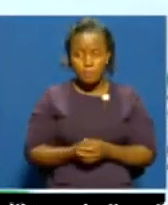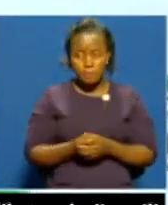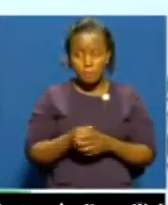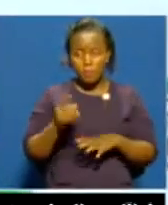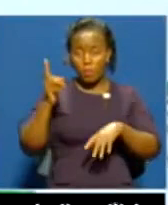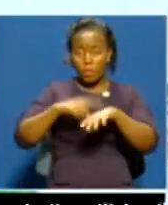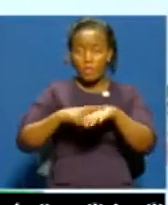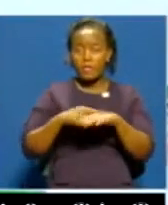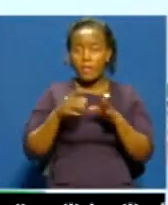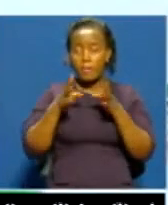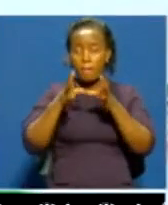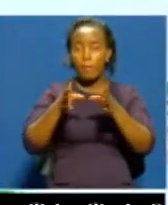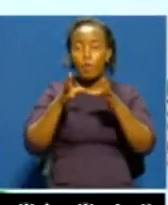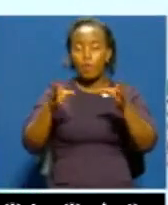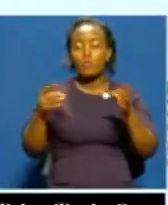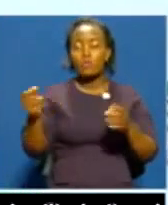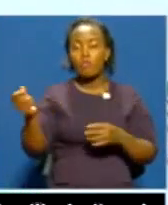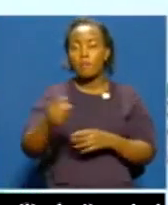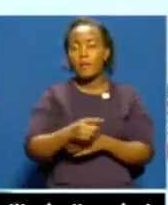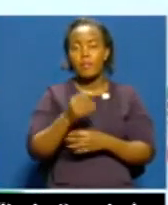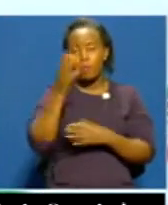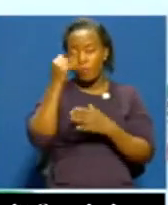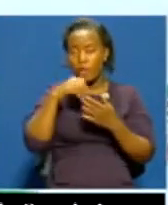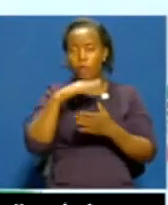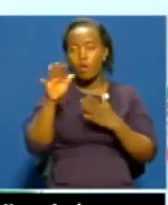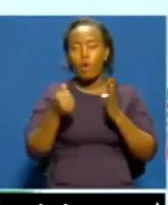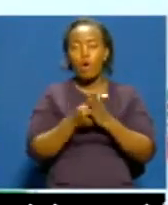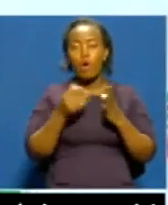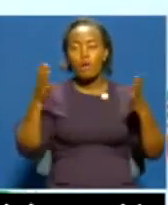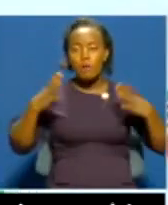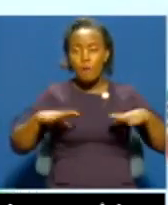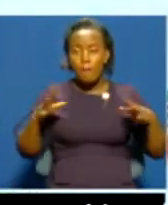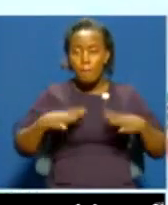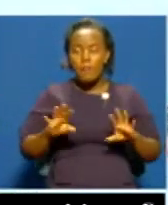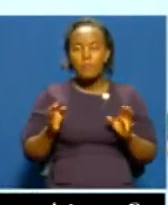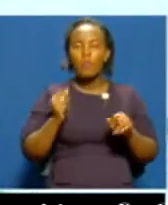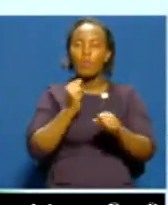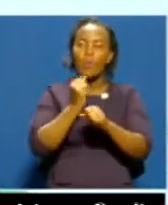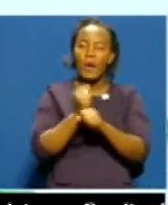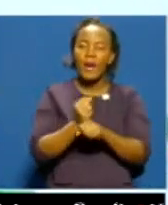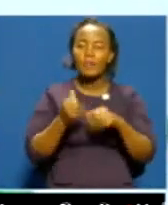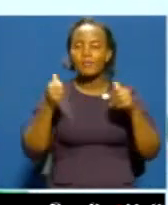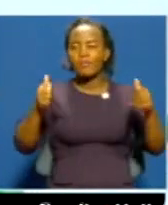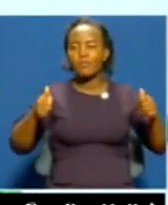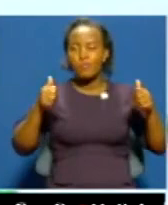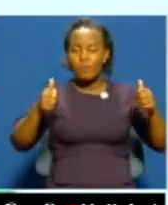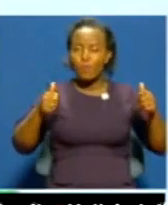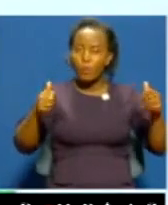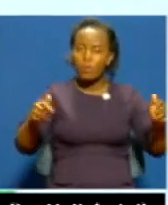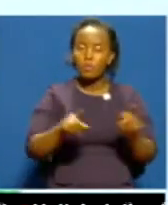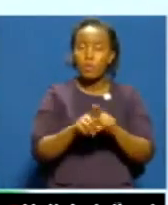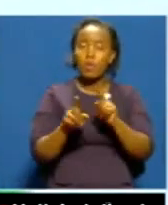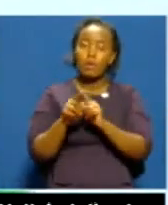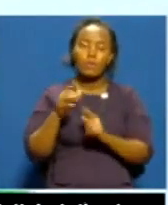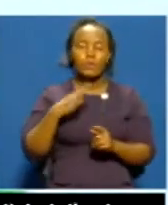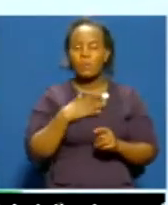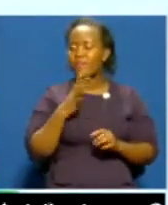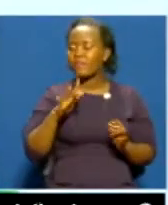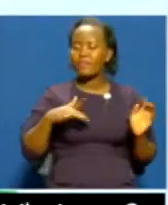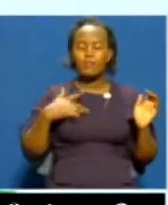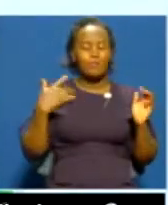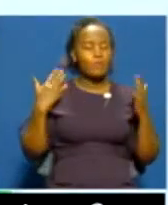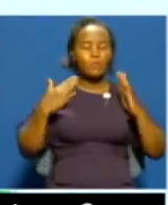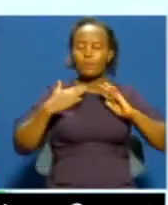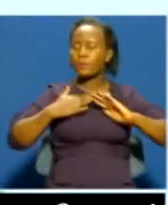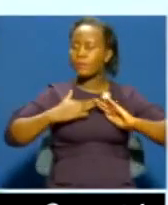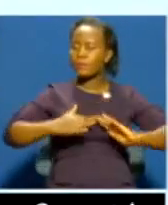the coach of the month is because all people around him work very well, and because of that I feel good. Of course